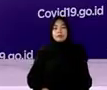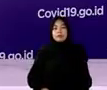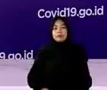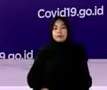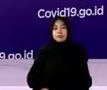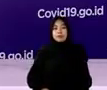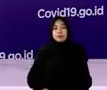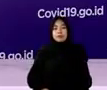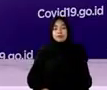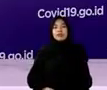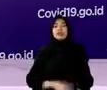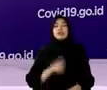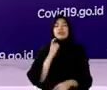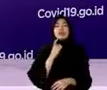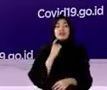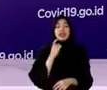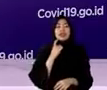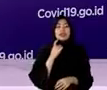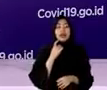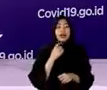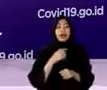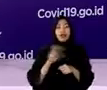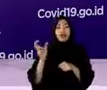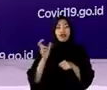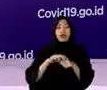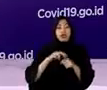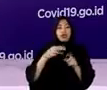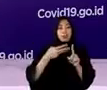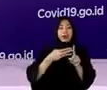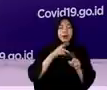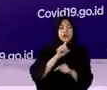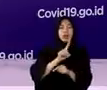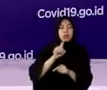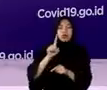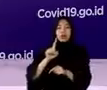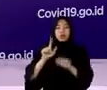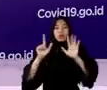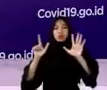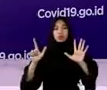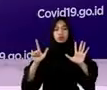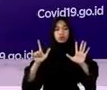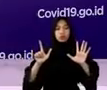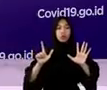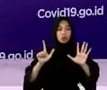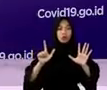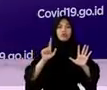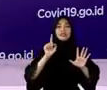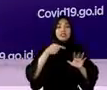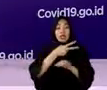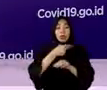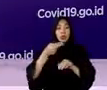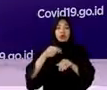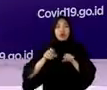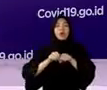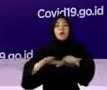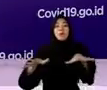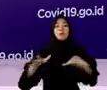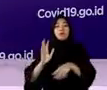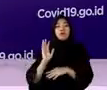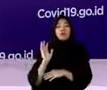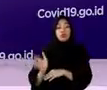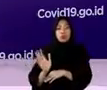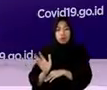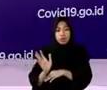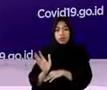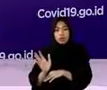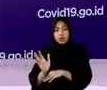tanggapan mengenai mutasi virus B117 yang sudah menyebar di 3 pulau besar di Indonesia. Bagaimana